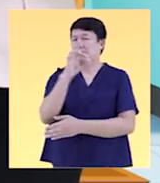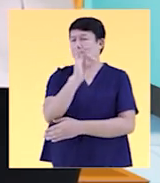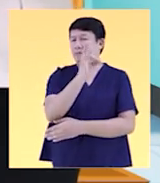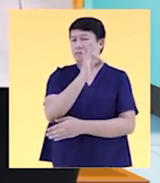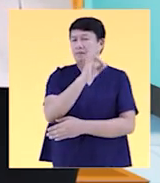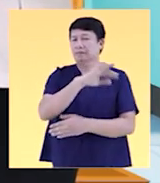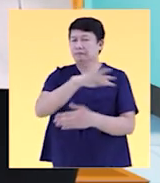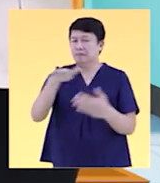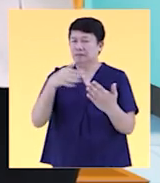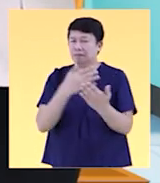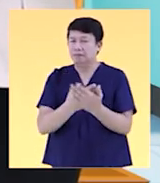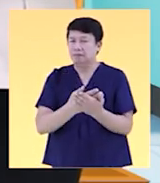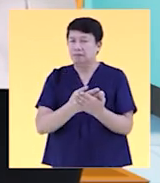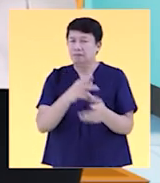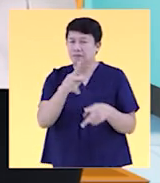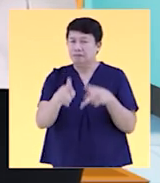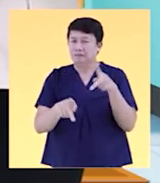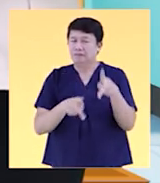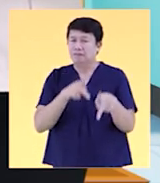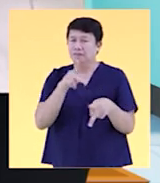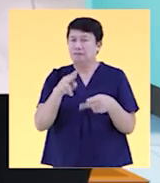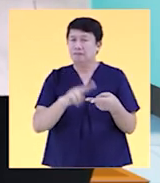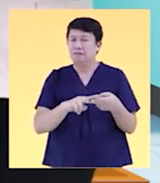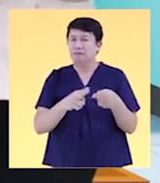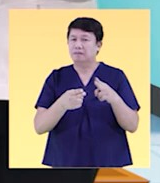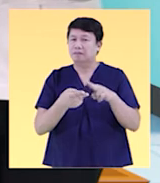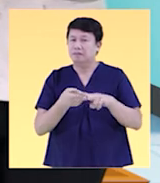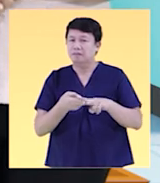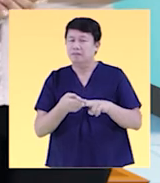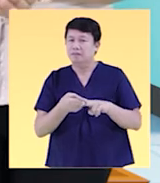8,380 ang kabuuang populasyon ng